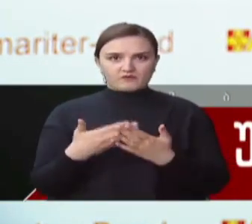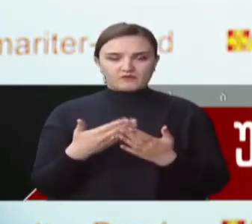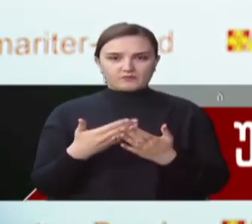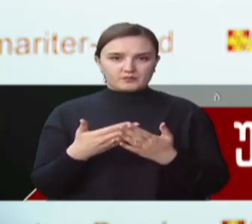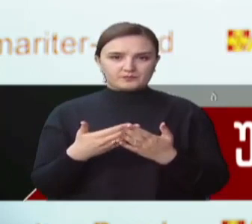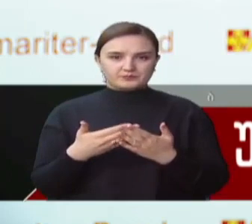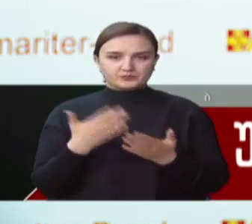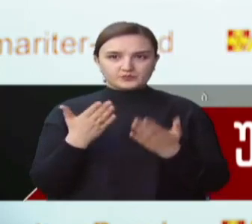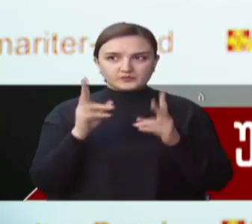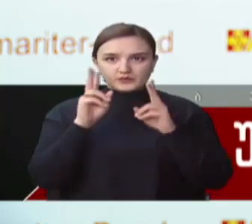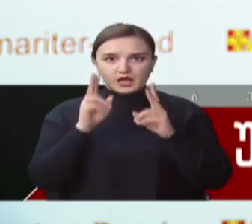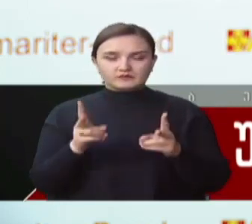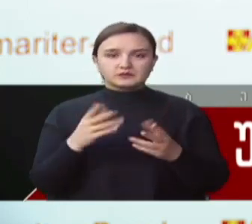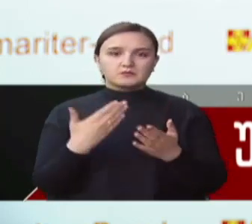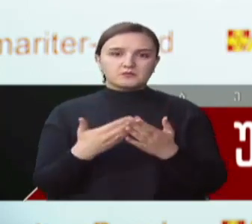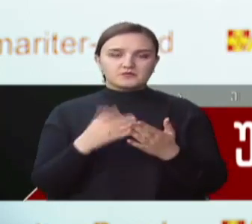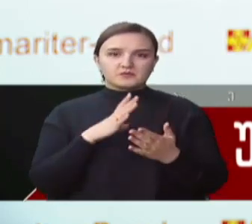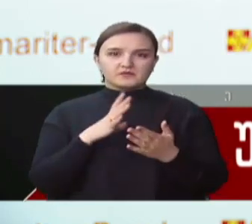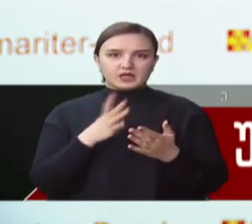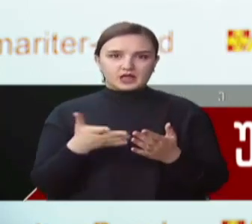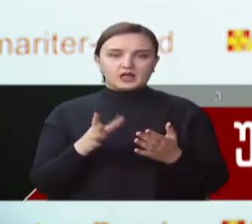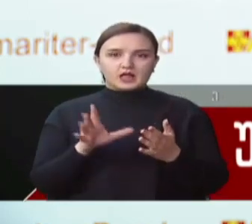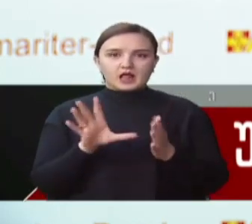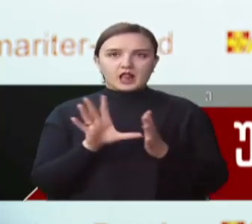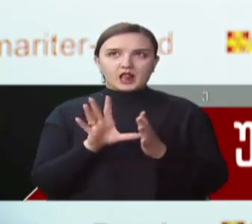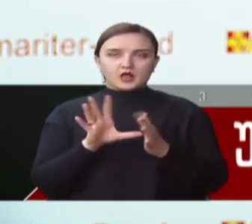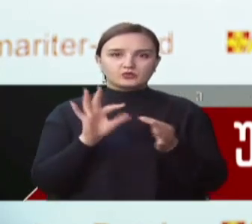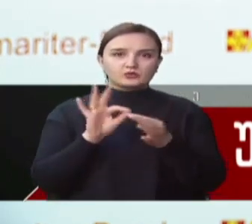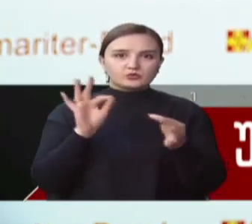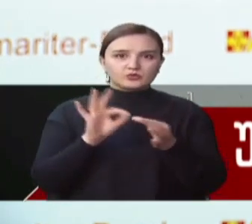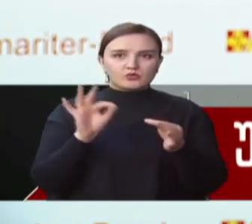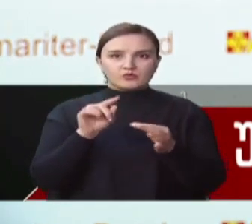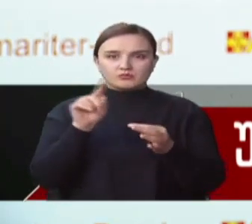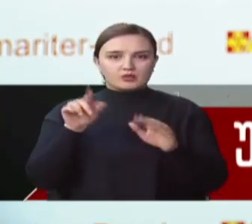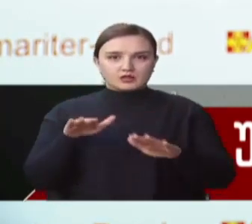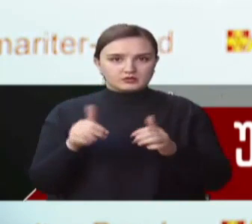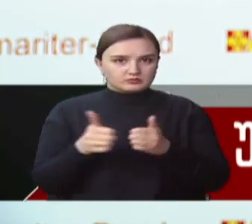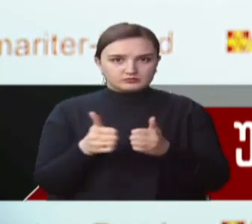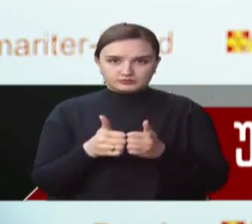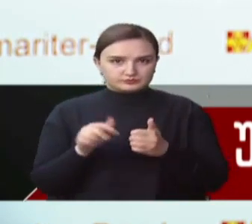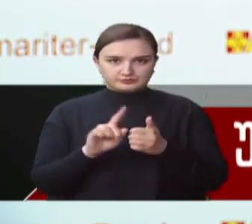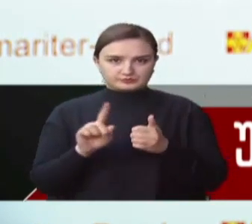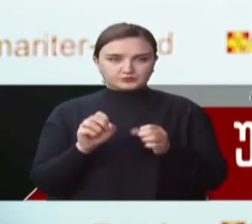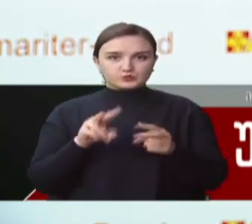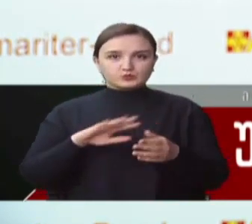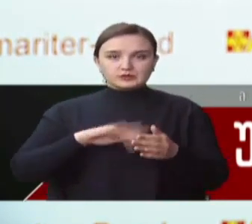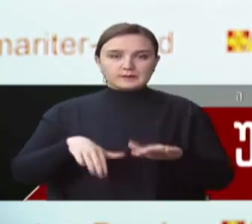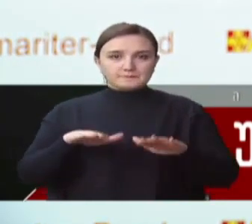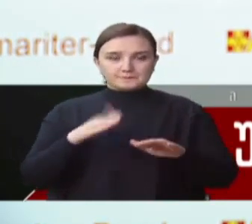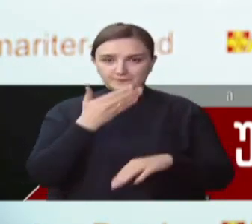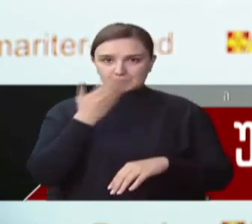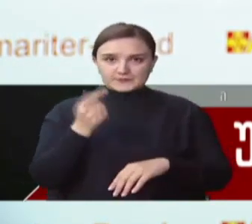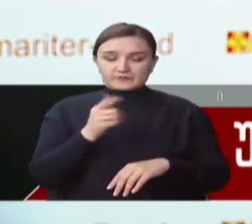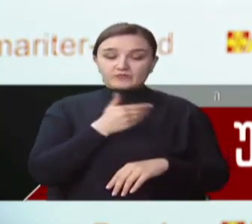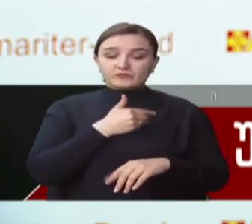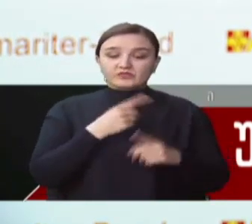შემთხვევებიც, თუ კი არ ვიცით, მაგალითად ელექტროსადენების მახლობლად, მაღალი ხეების მახლობლად, გამოდის, რომ ეს არ არის უსაფრთხო ადგილი და შესაბამისად სასურველია,